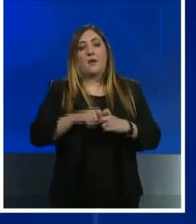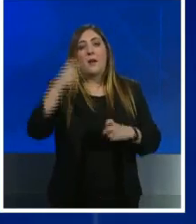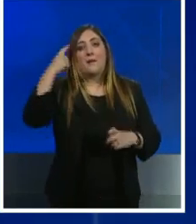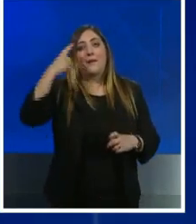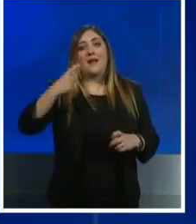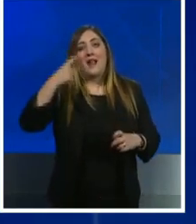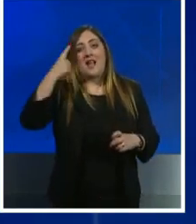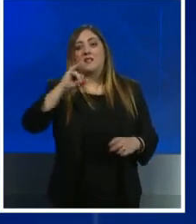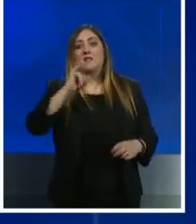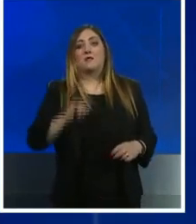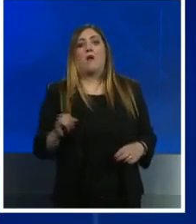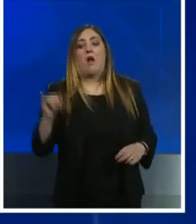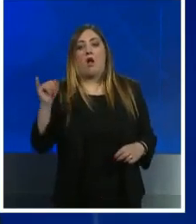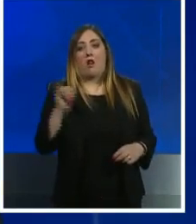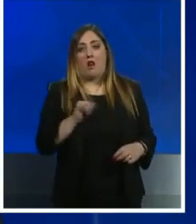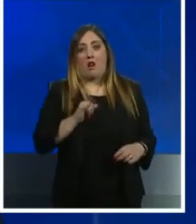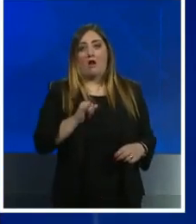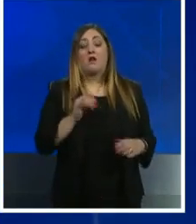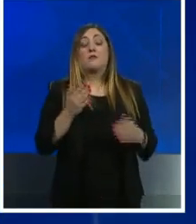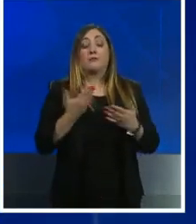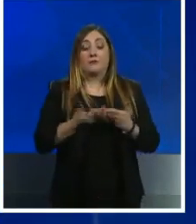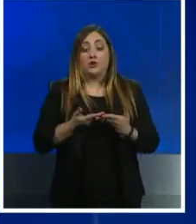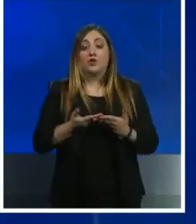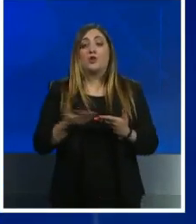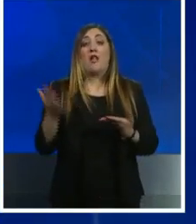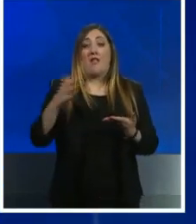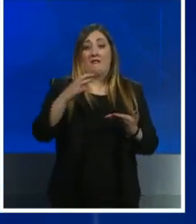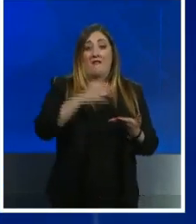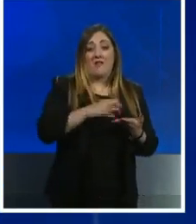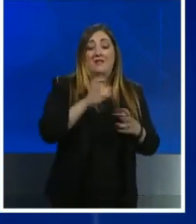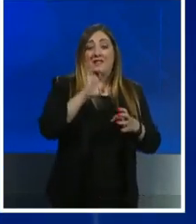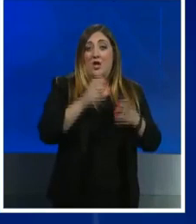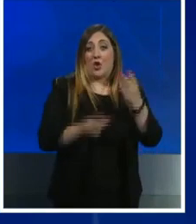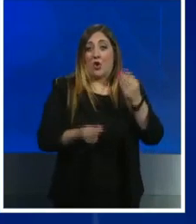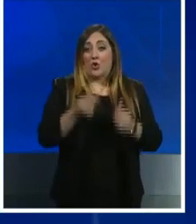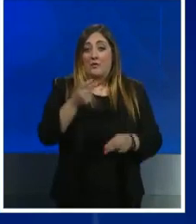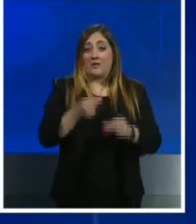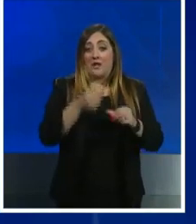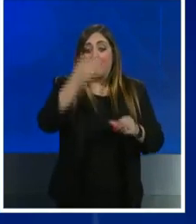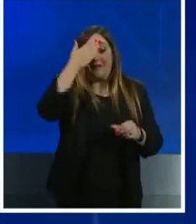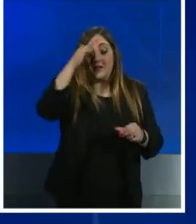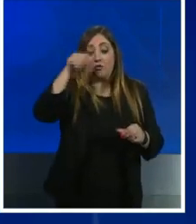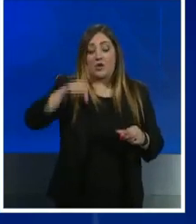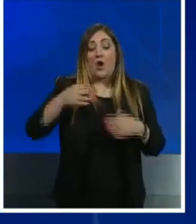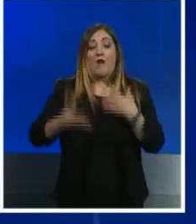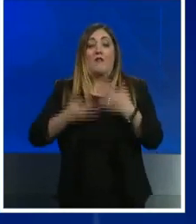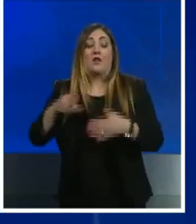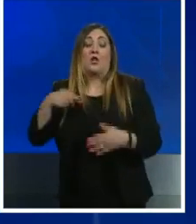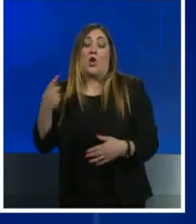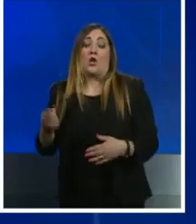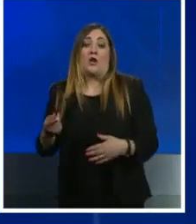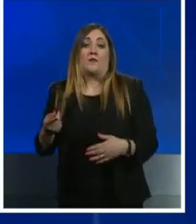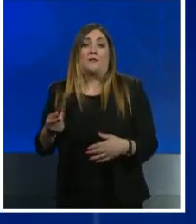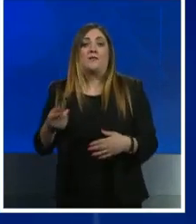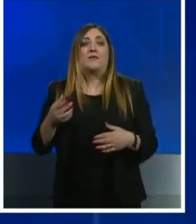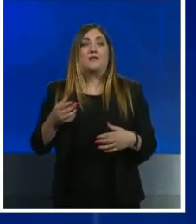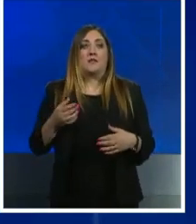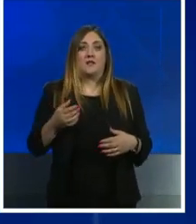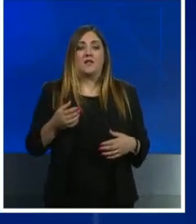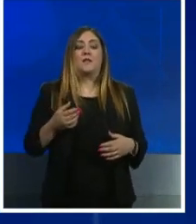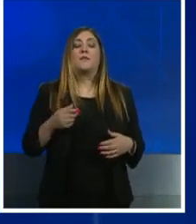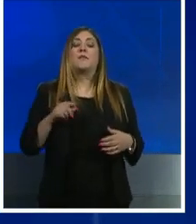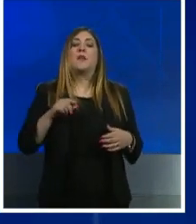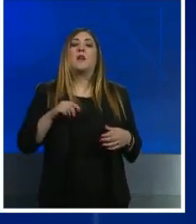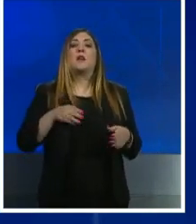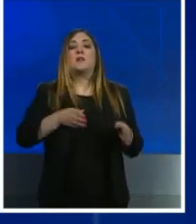sew ta' dwar l-impatti tal-politika ekonomika tal-gvern. Imma hemm mbagħad ukoll l-issu